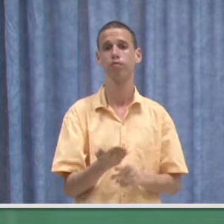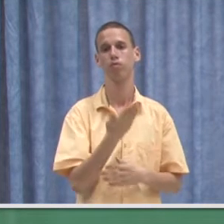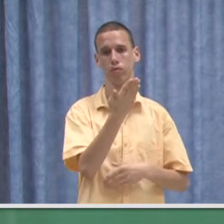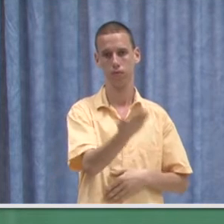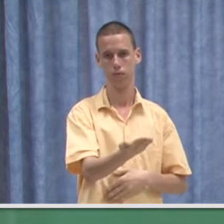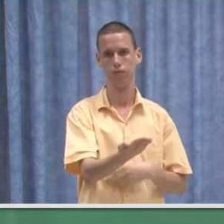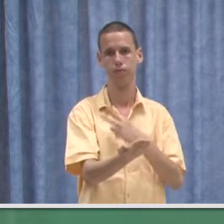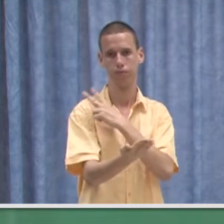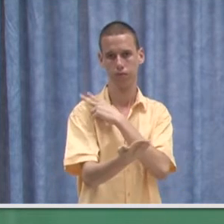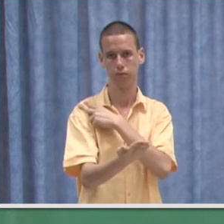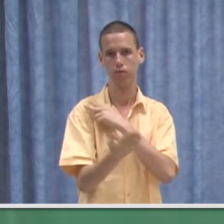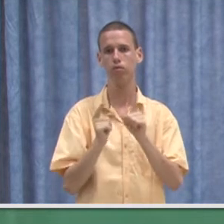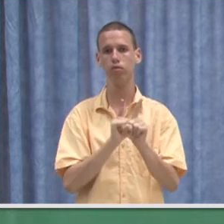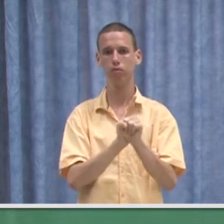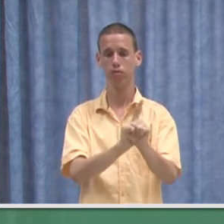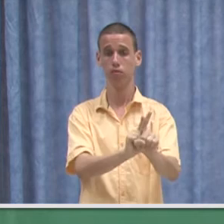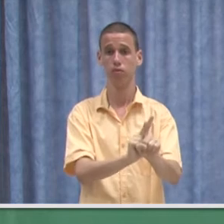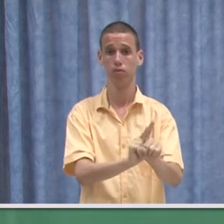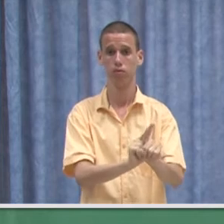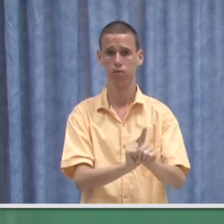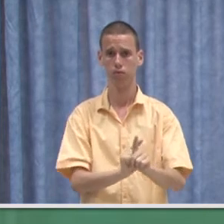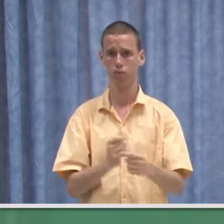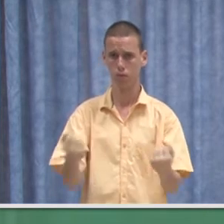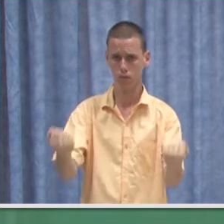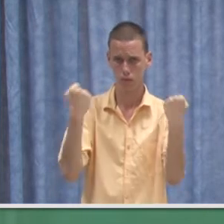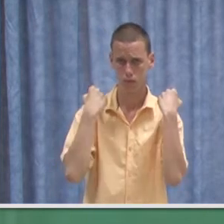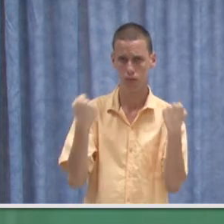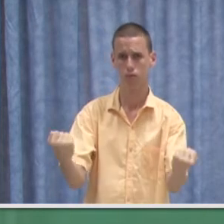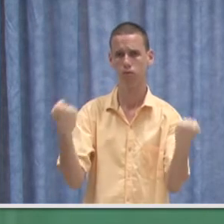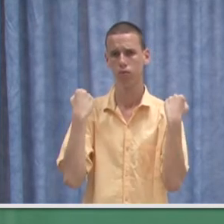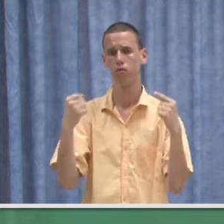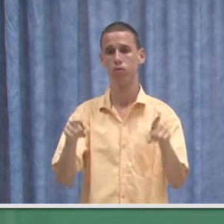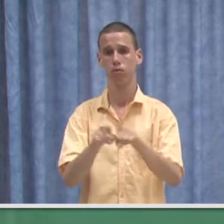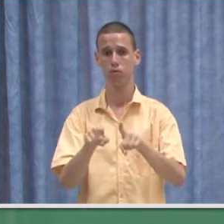le public. Même Jim, il prend son poste de monde qui peut apprendre à la fois.